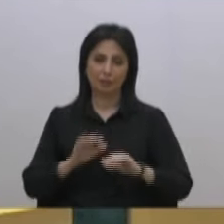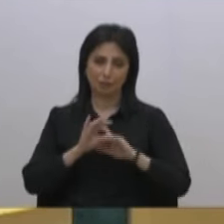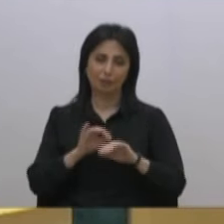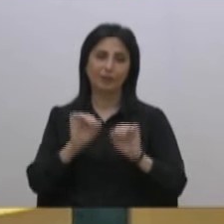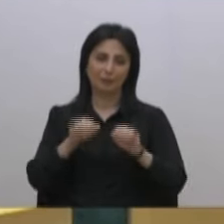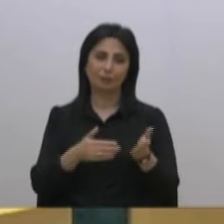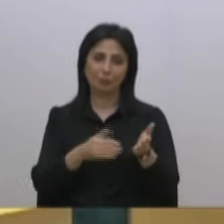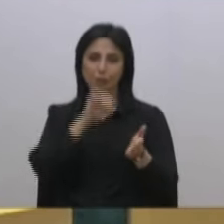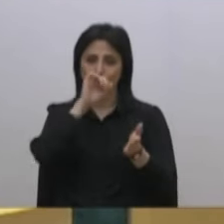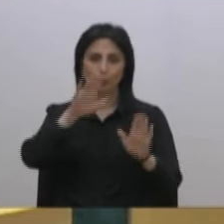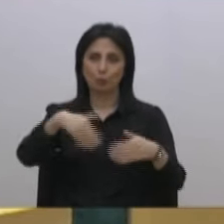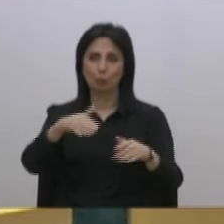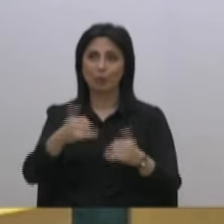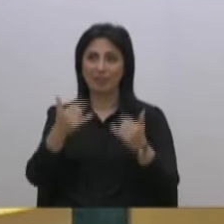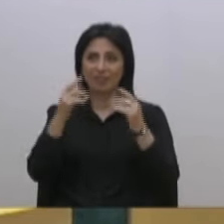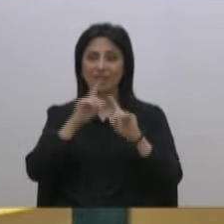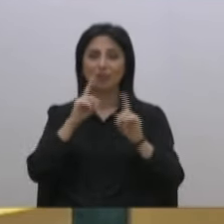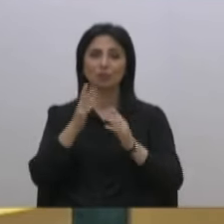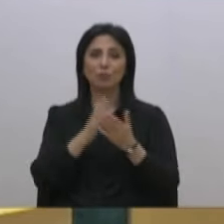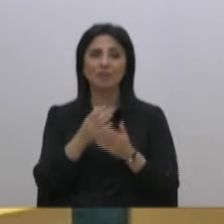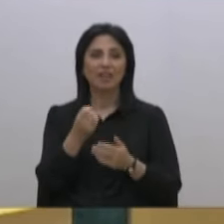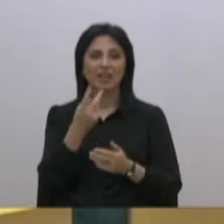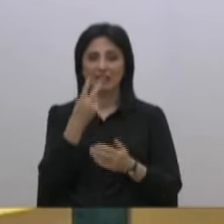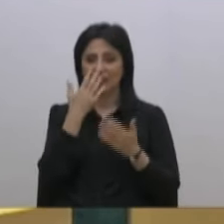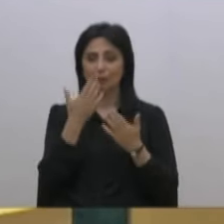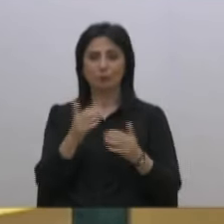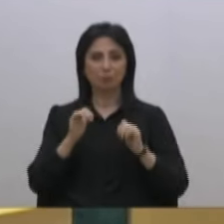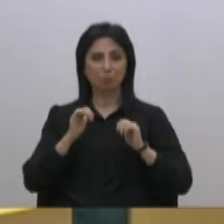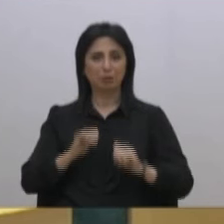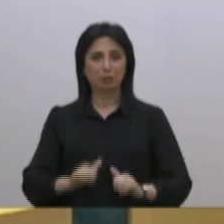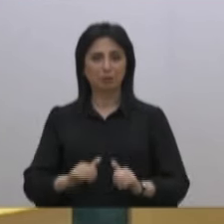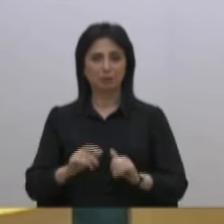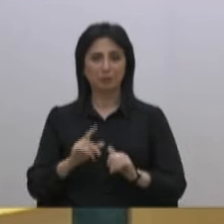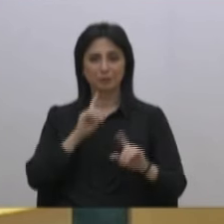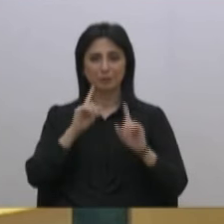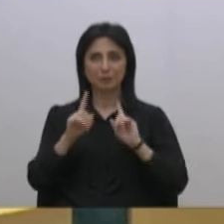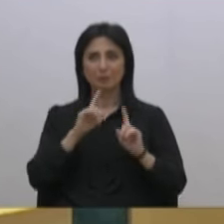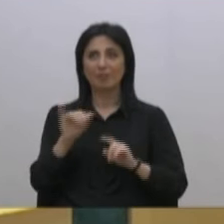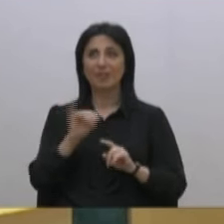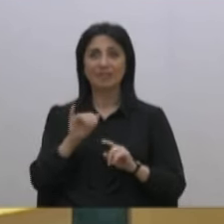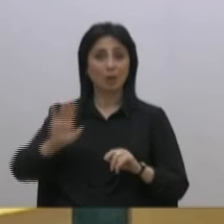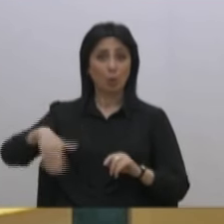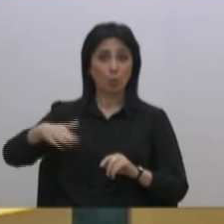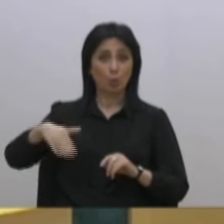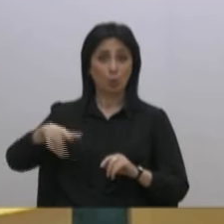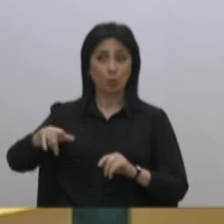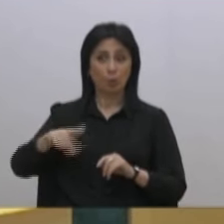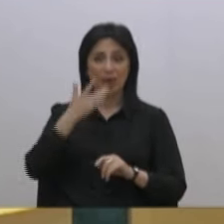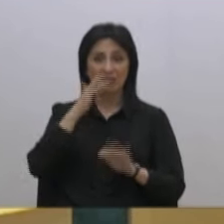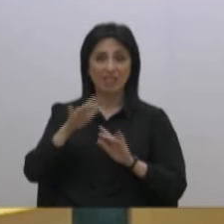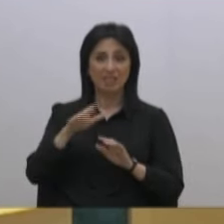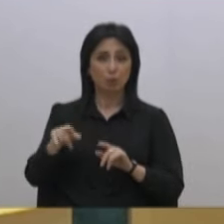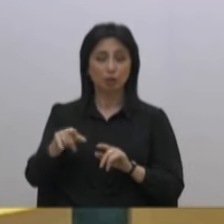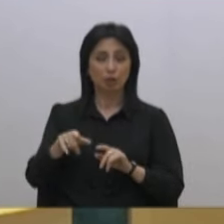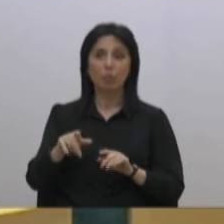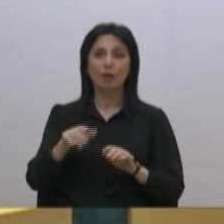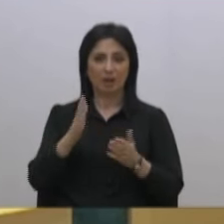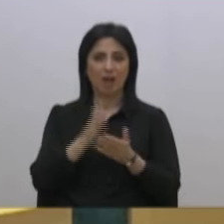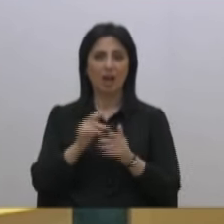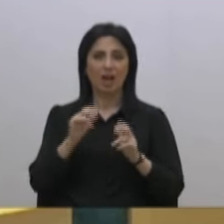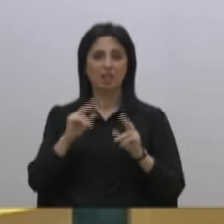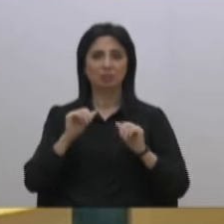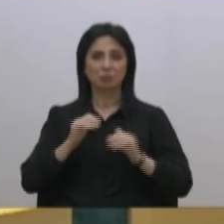საშუალება და ეს დღევანდელი ხდომა არის კიდევ ერთი ილუსტრაცია იმისა, რომ სადაც არ არის კოლექტიური ნაცმოძრაობა,